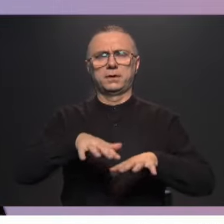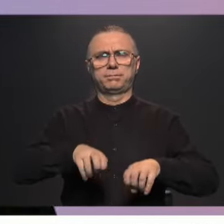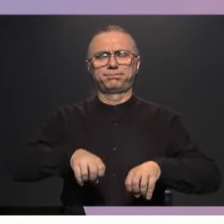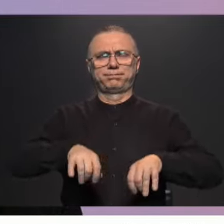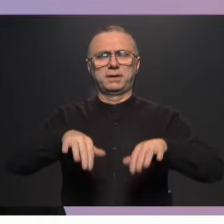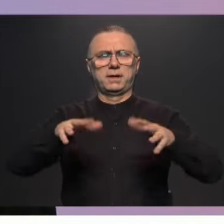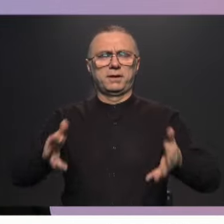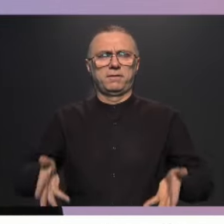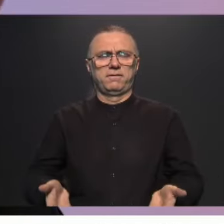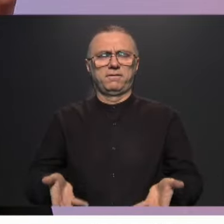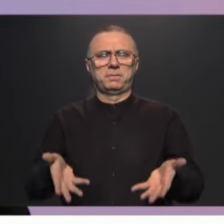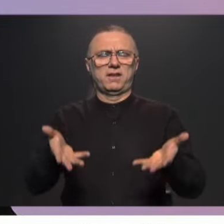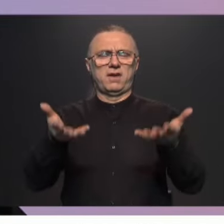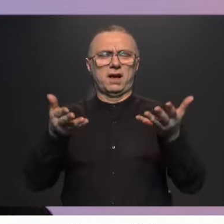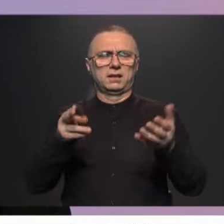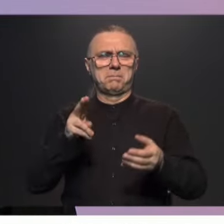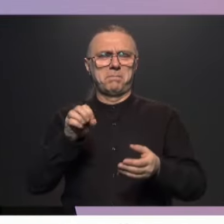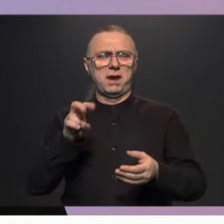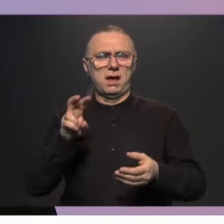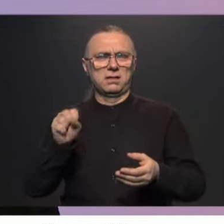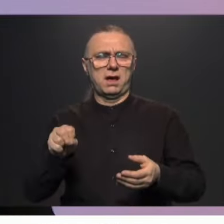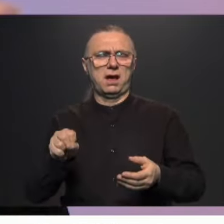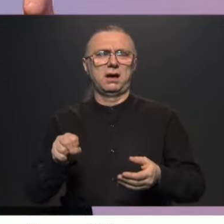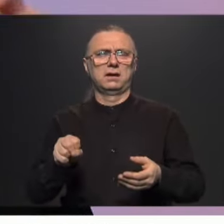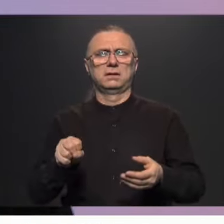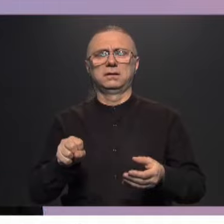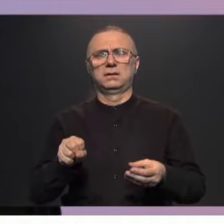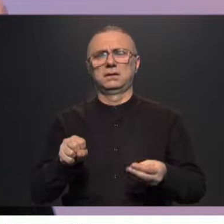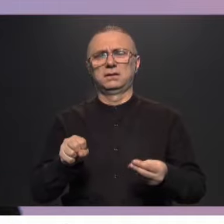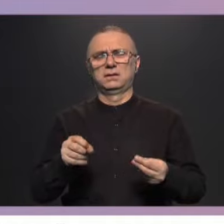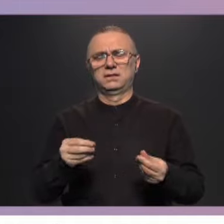чего-то, перья какие-нибудь. То есть вот это вот вся вот самое вот